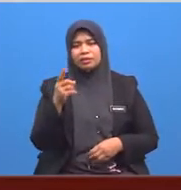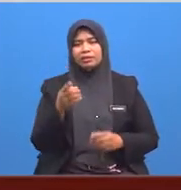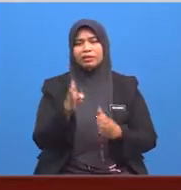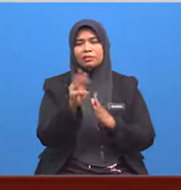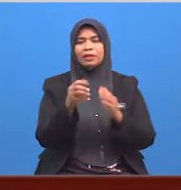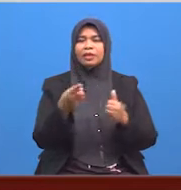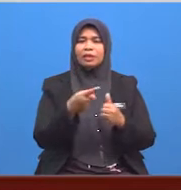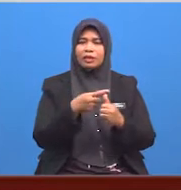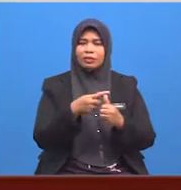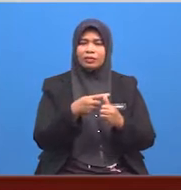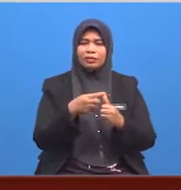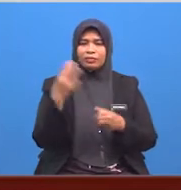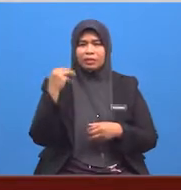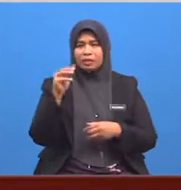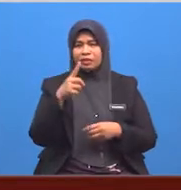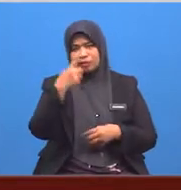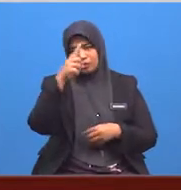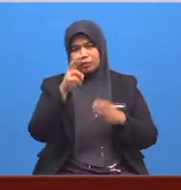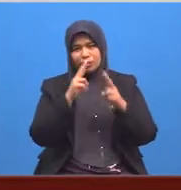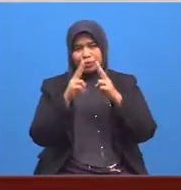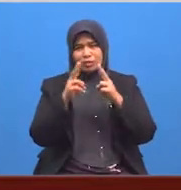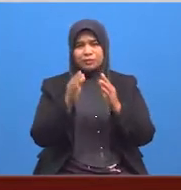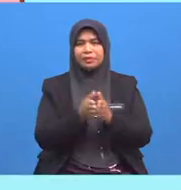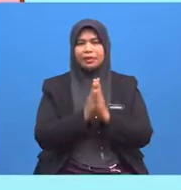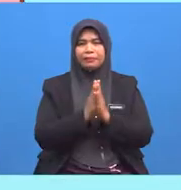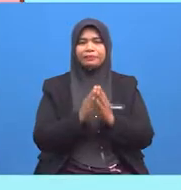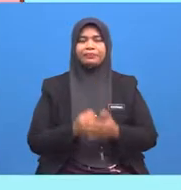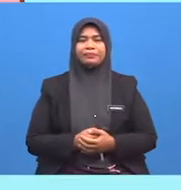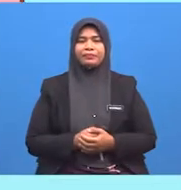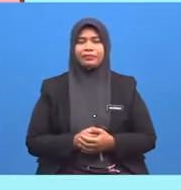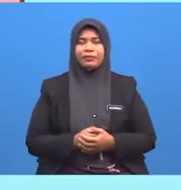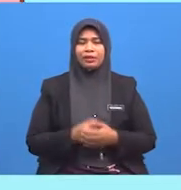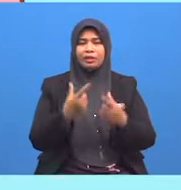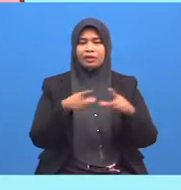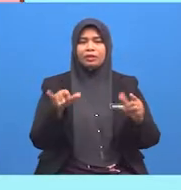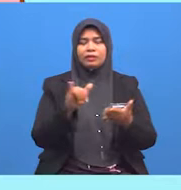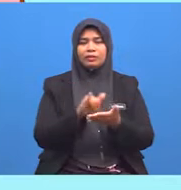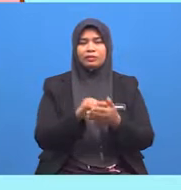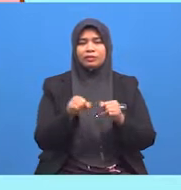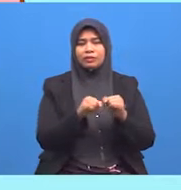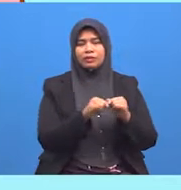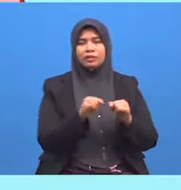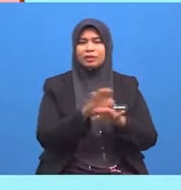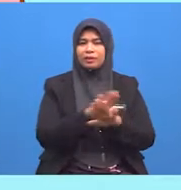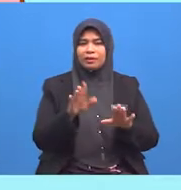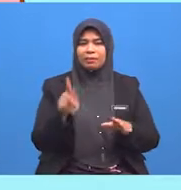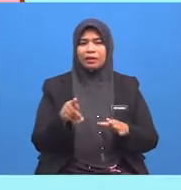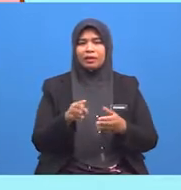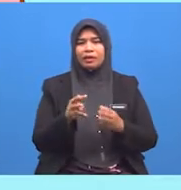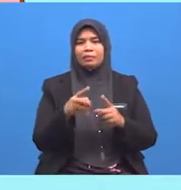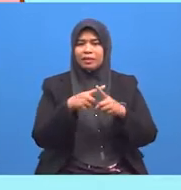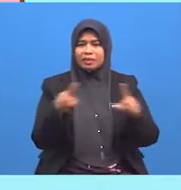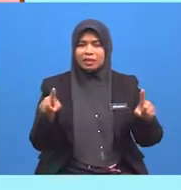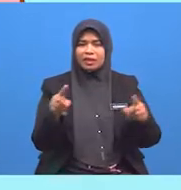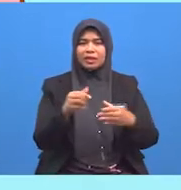mendahulukan mereka selain itu juga Nabi Muhammad Shallallahu Alaihi Wasallam juga tidak pernah